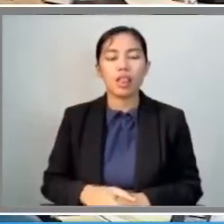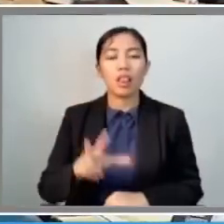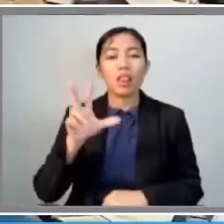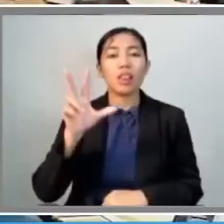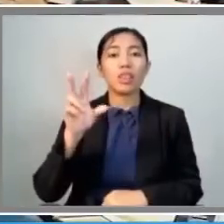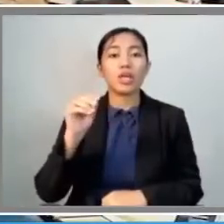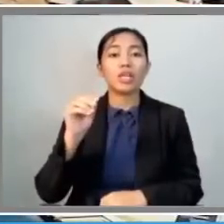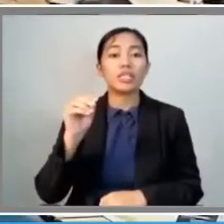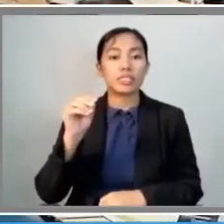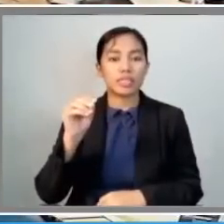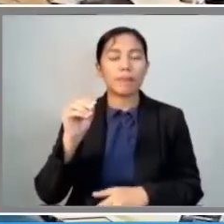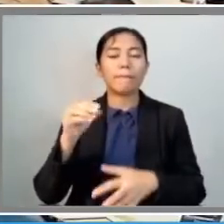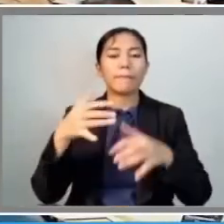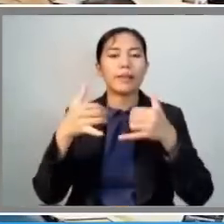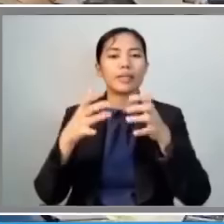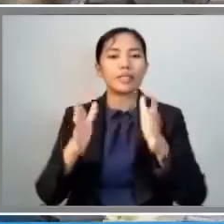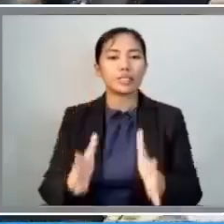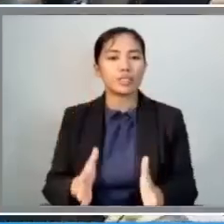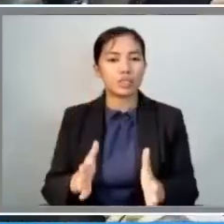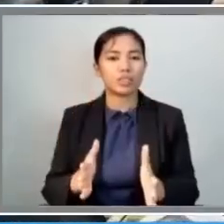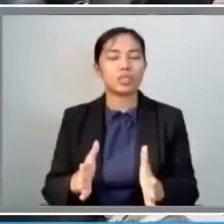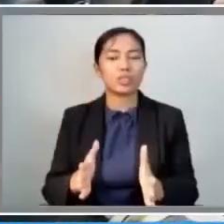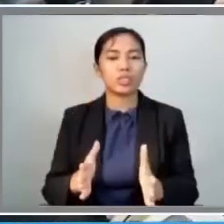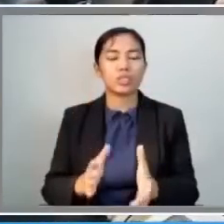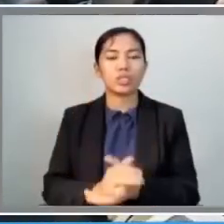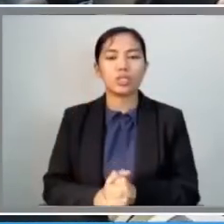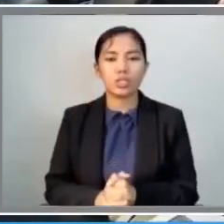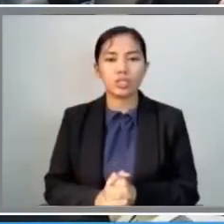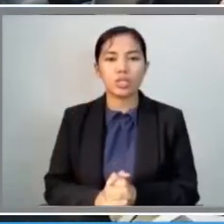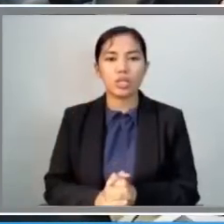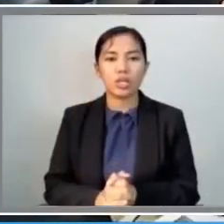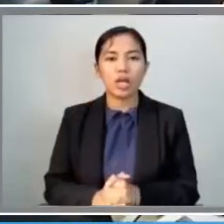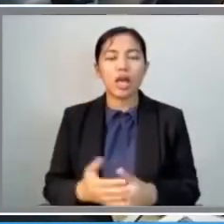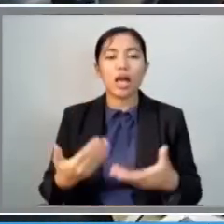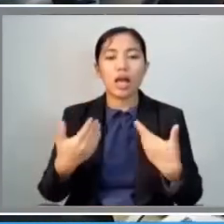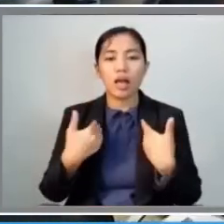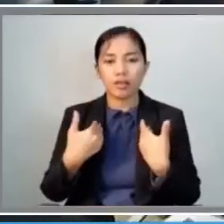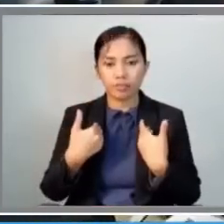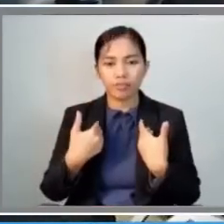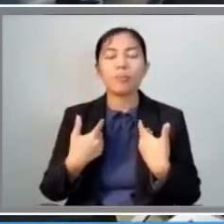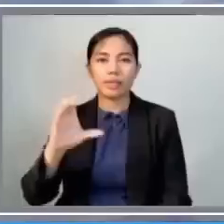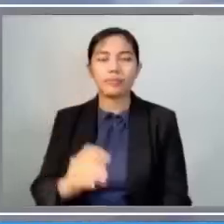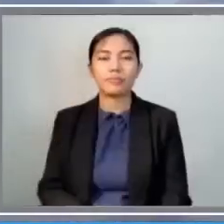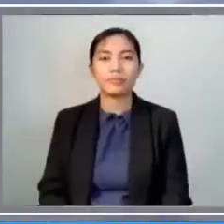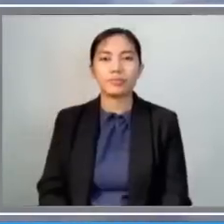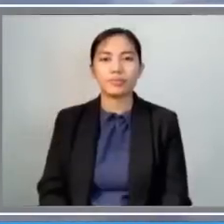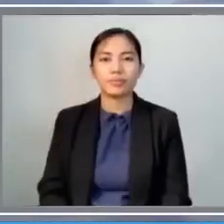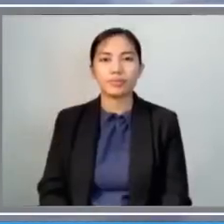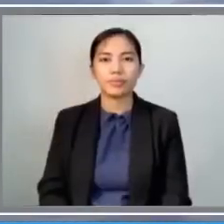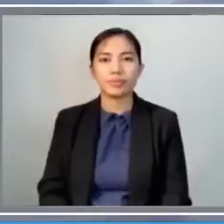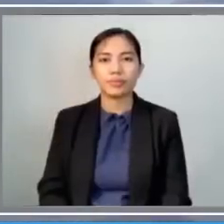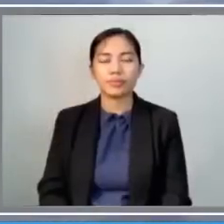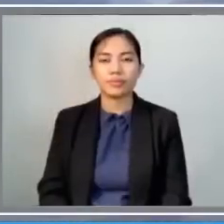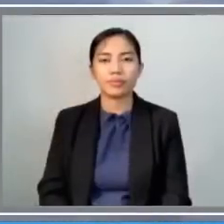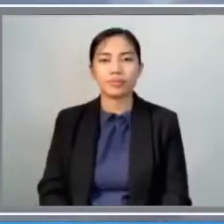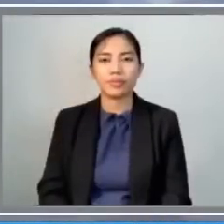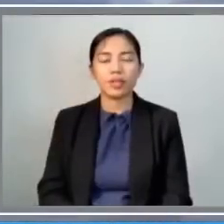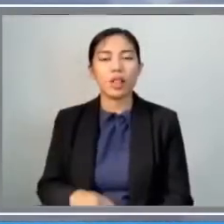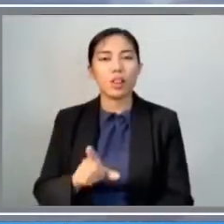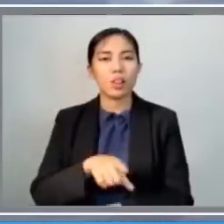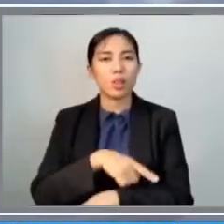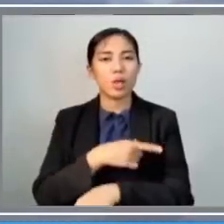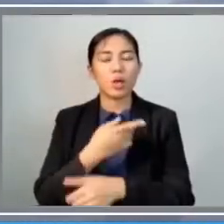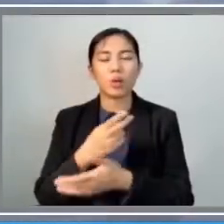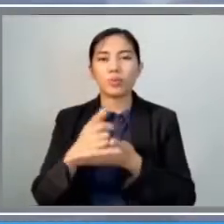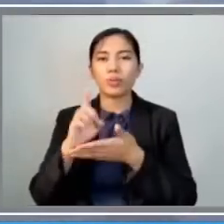tiniyak poan ng PNP na nakalatag na ang seguridad para sa aktibidad long weekend is coming kaya asahan na ang